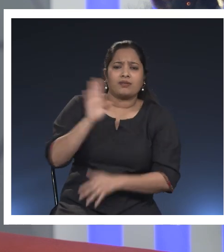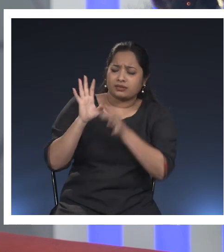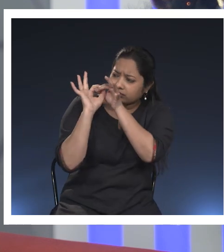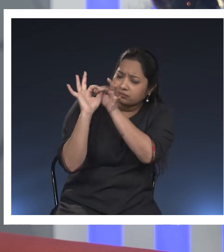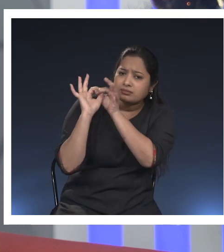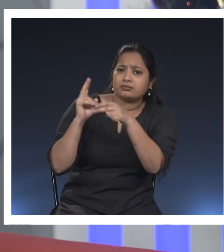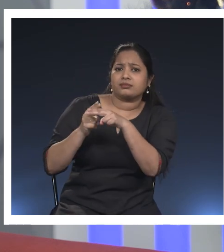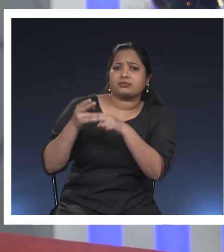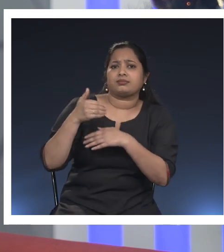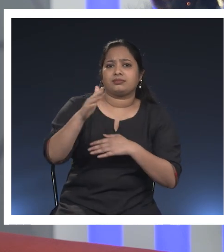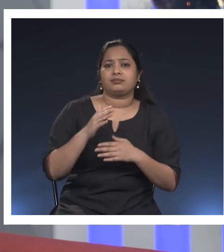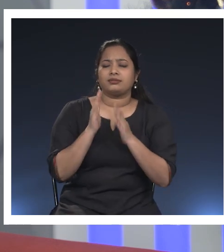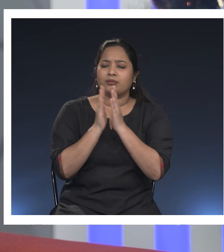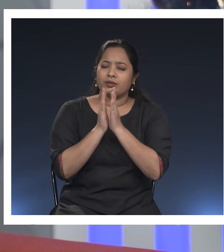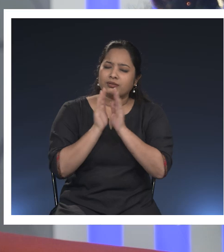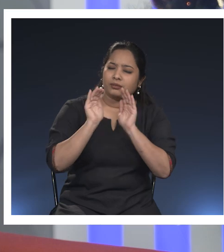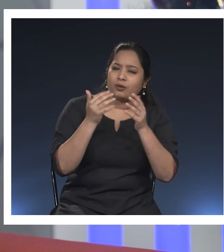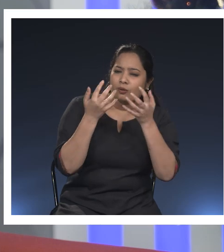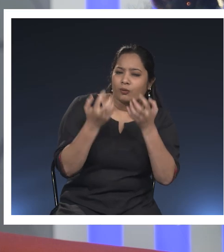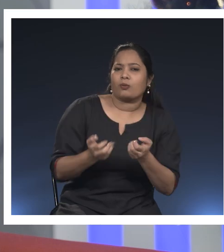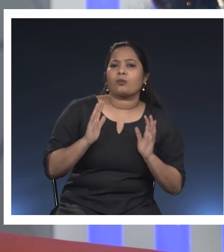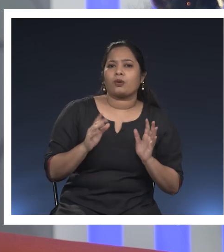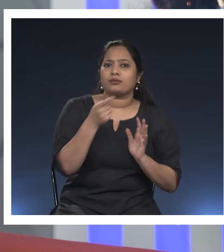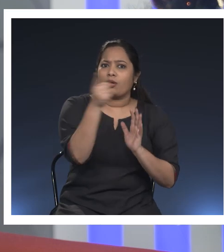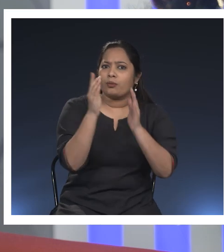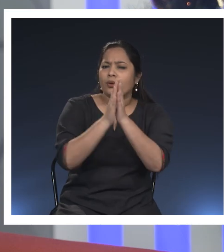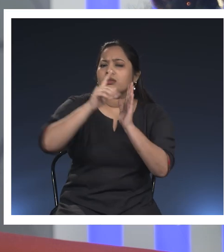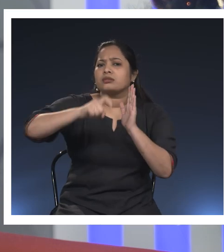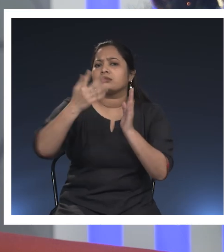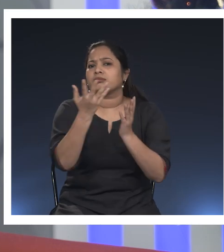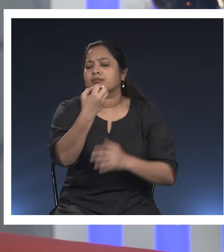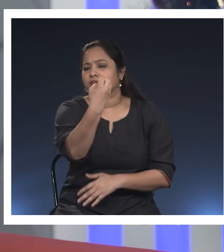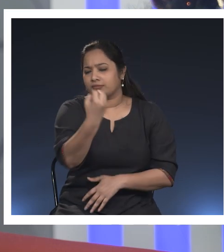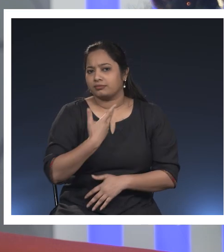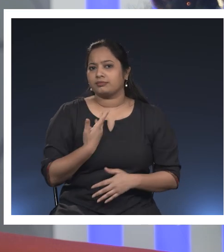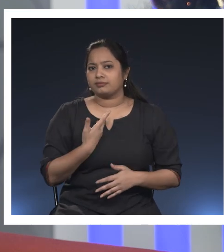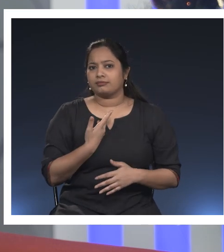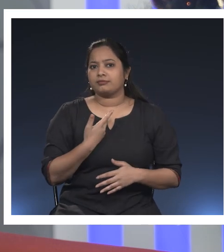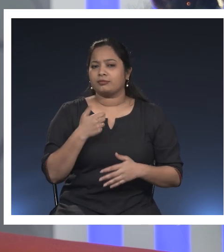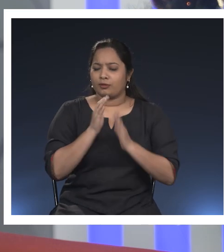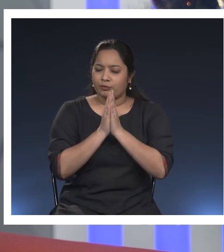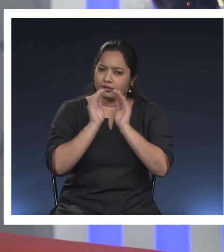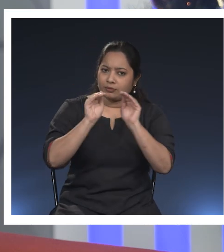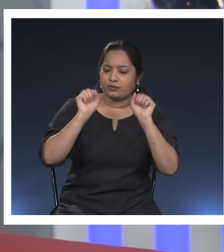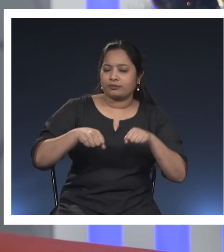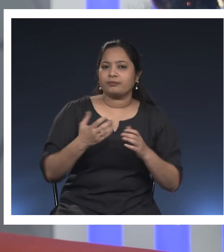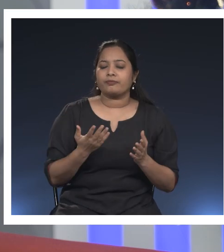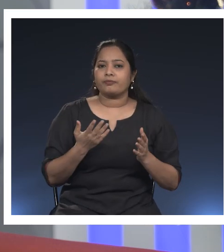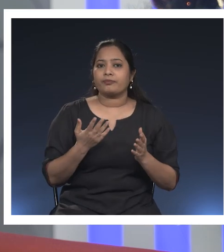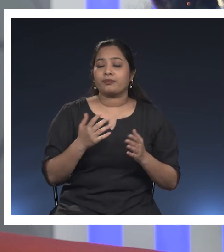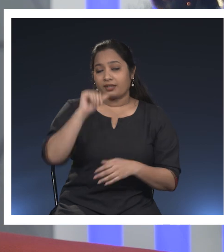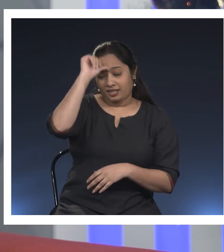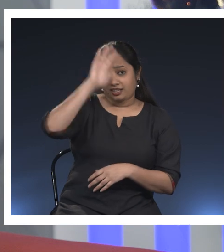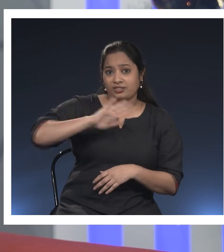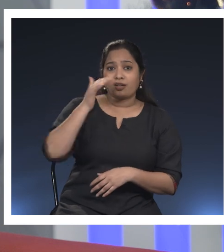नेवर गिव अप ऑन हिम। दोस्तों, प्रार्थना में हम आपकी सहायता करना चाहेंगे, तो ज़रूर आप अपनी प्रेयर रिक्वेस्ट हमारे साथ शेयर करें। वी वुड लव टू